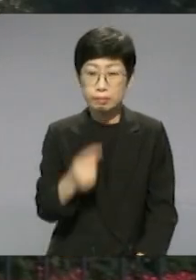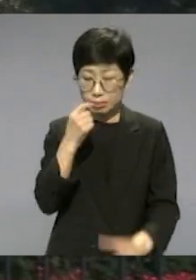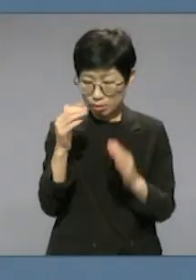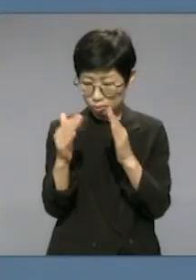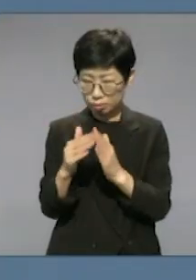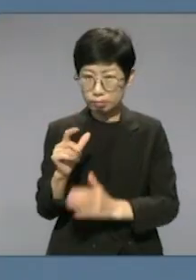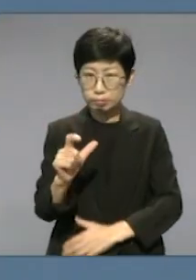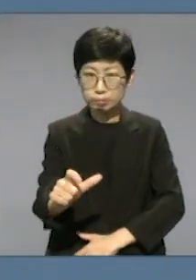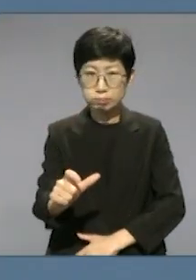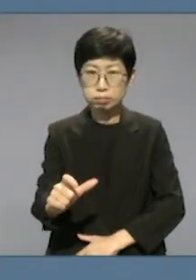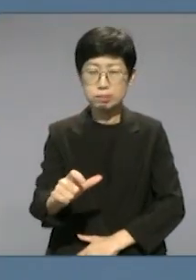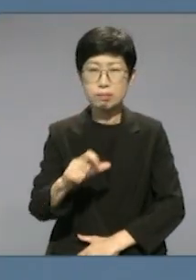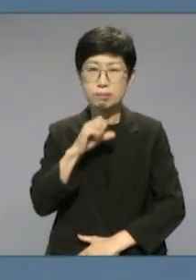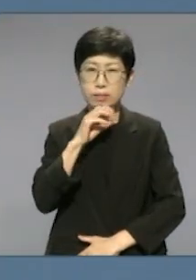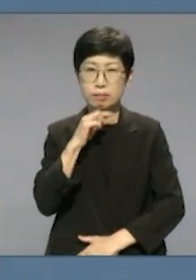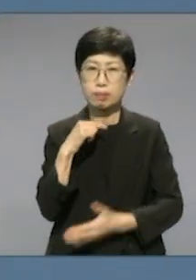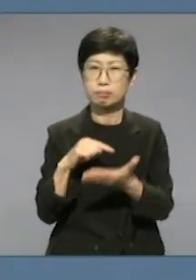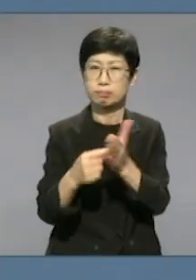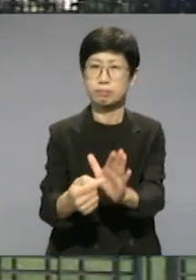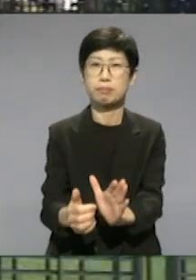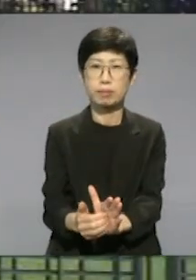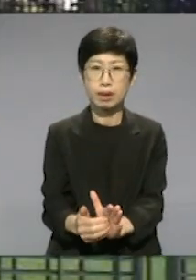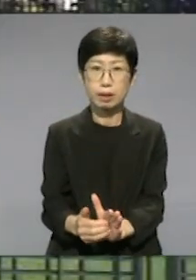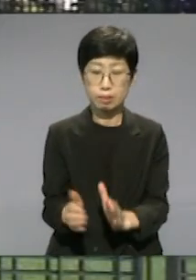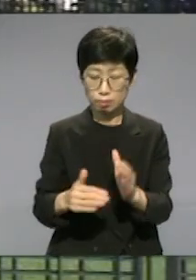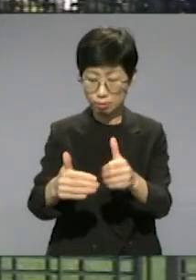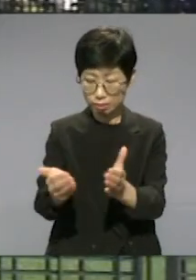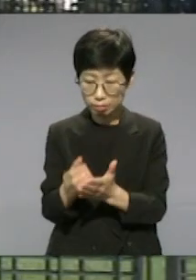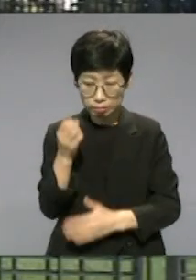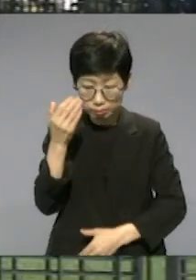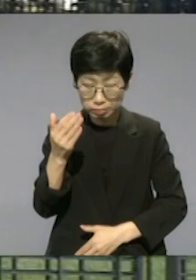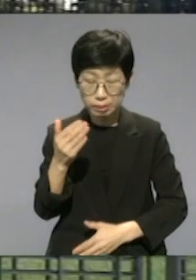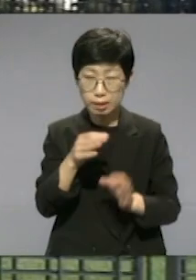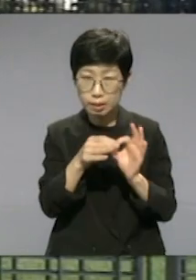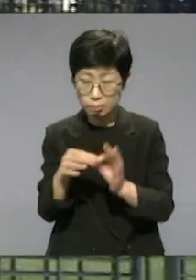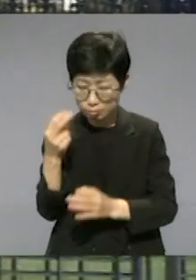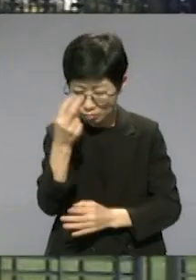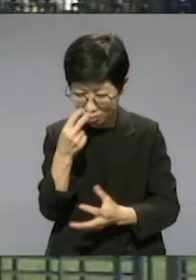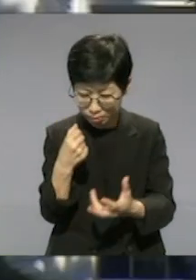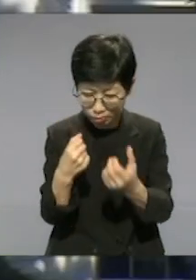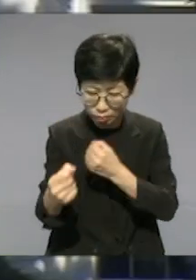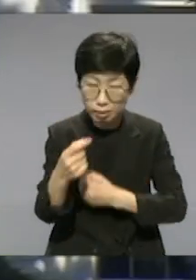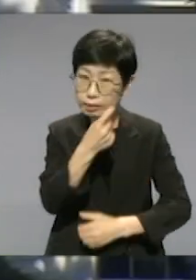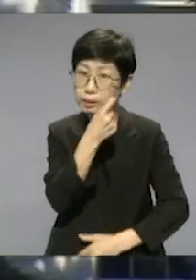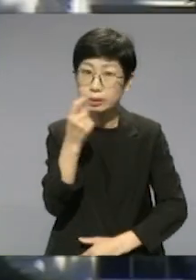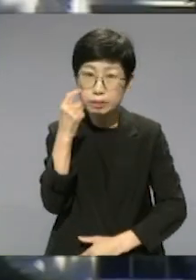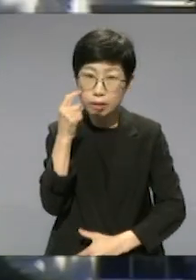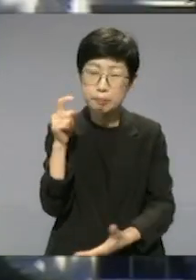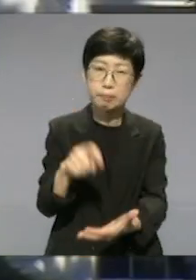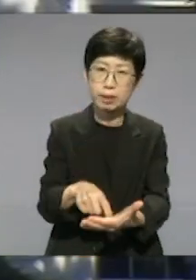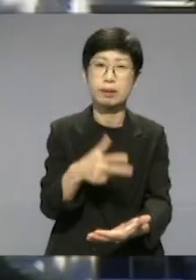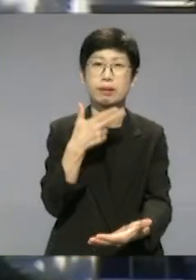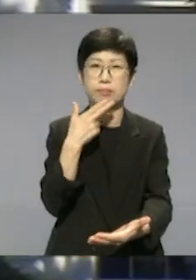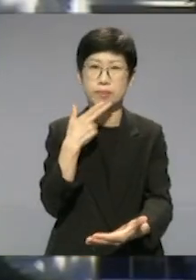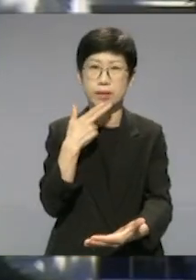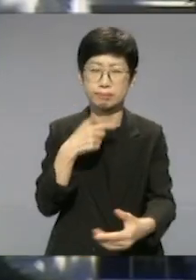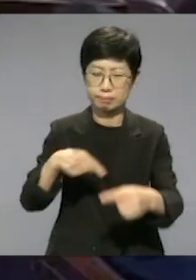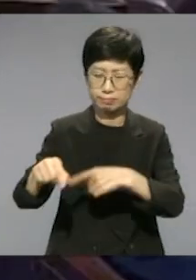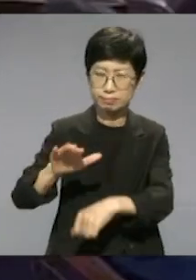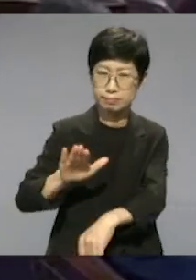반발했습니다. 공화당이 아홉 달이나 조사하고도 증거를 찾지 못했다며 최악의 극단적인 정치라고